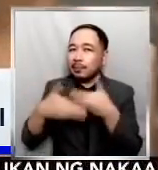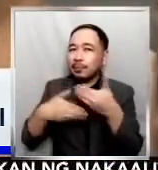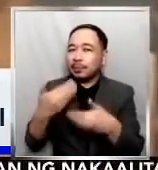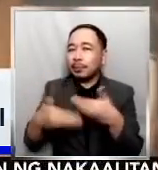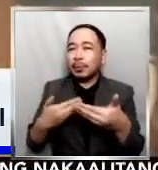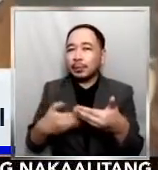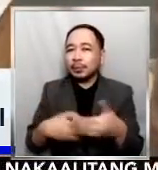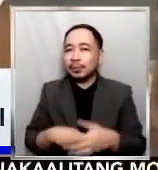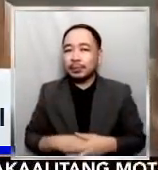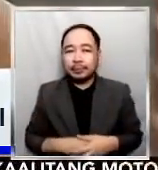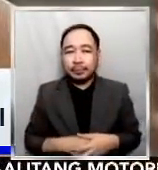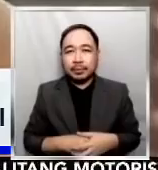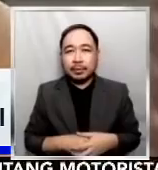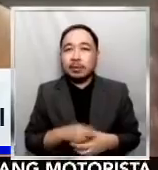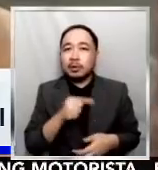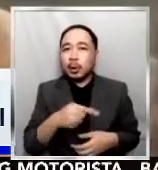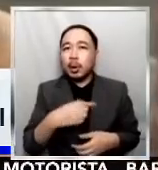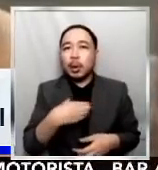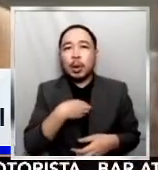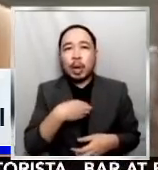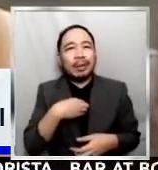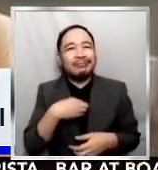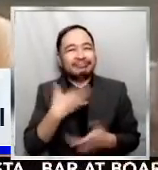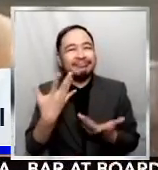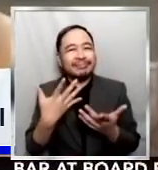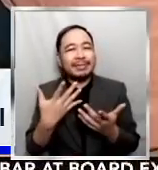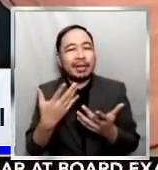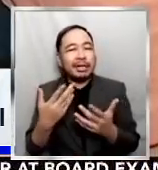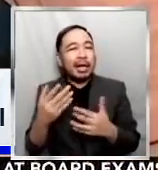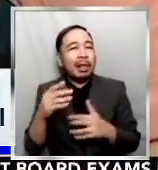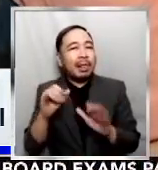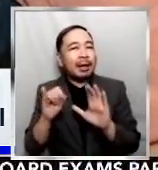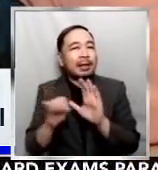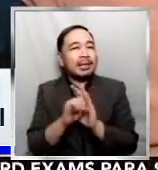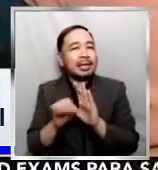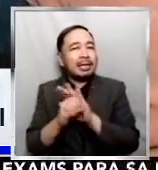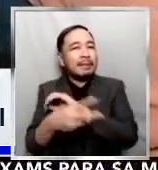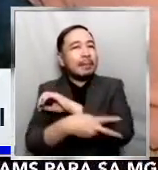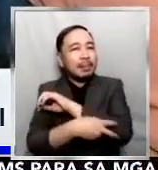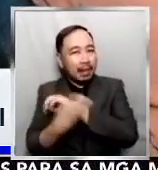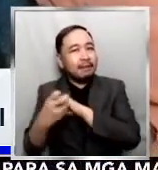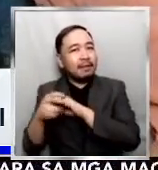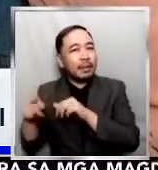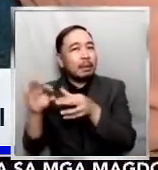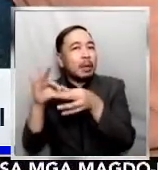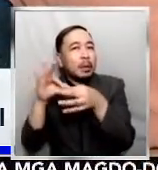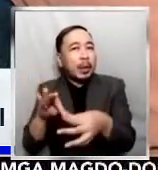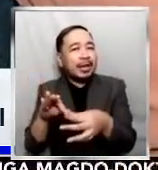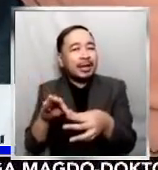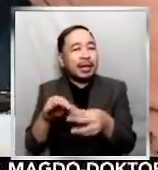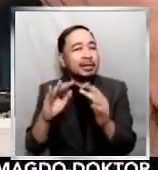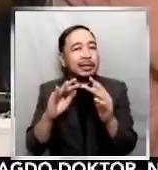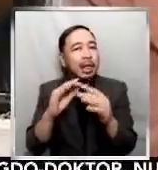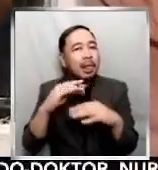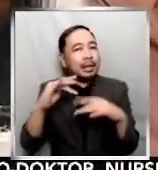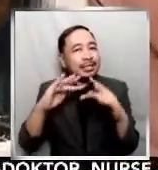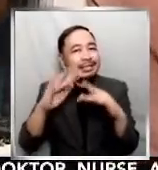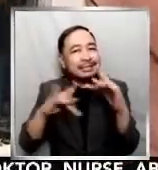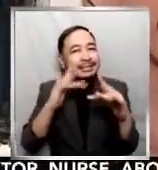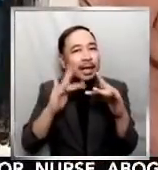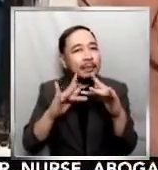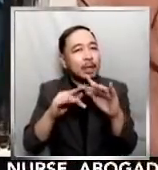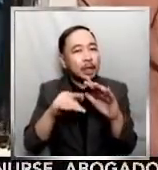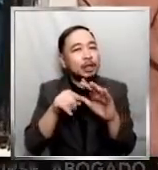itutuloy ko po yung reklamong swindling at identity theft sa ilalim ng cybercrime law ang posibleng kaharapin ng mga suspect. Jonathan Andal,